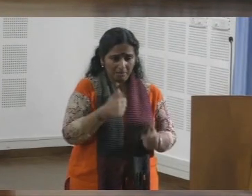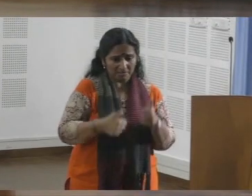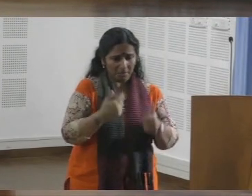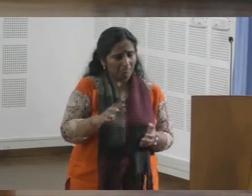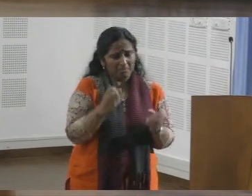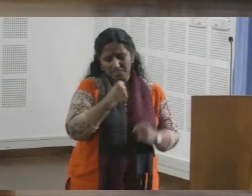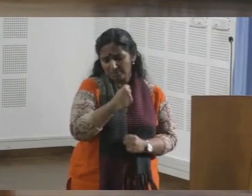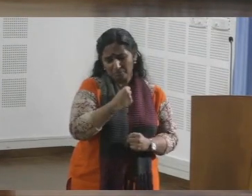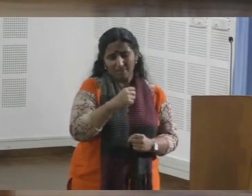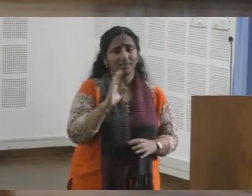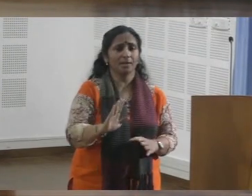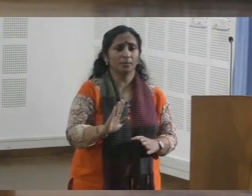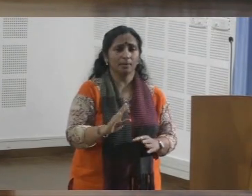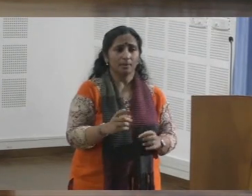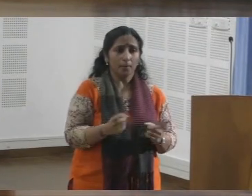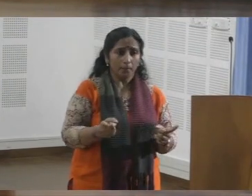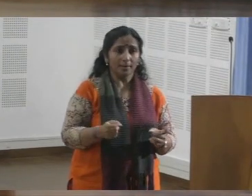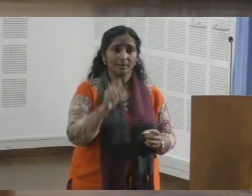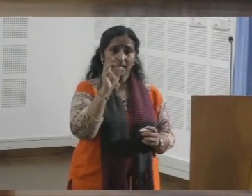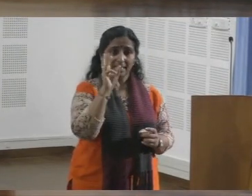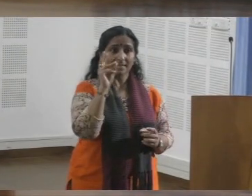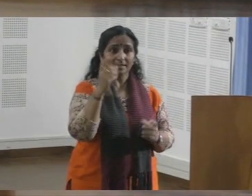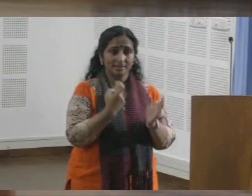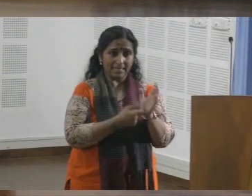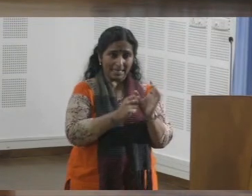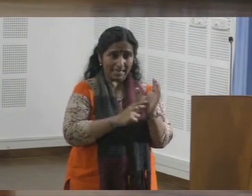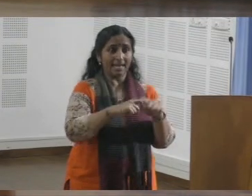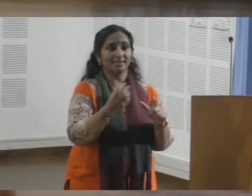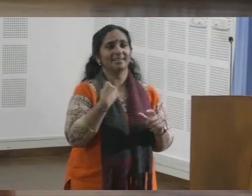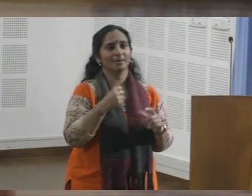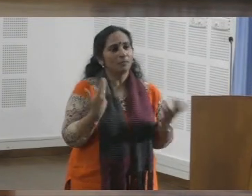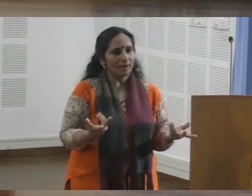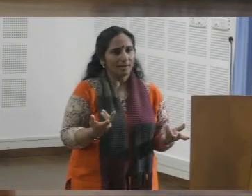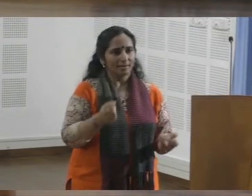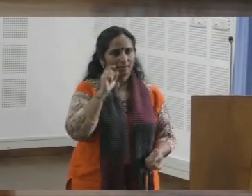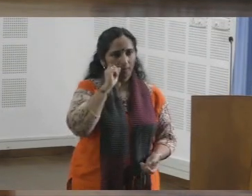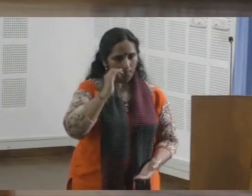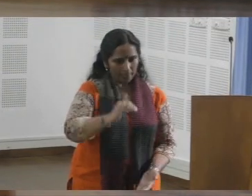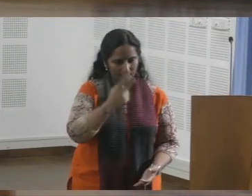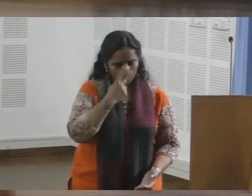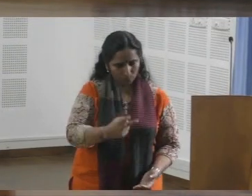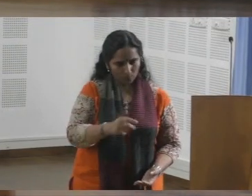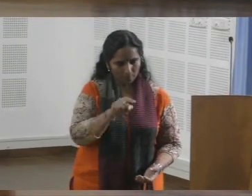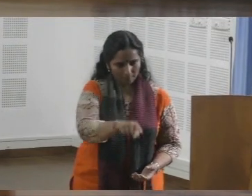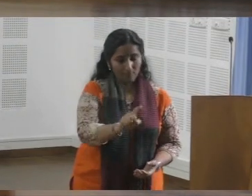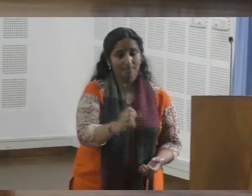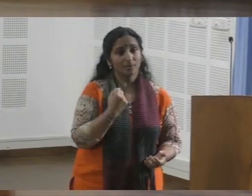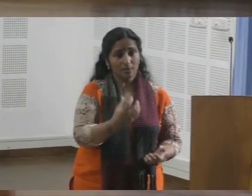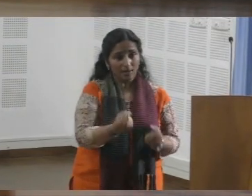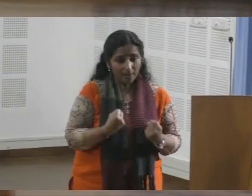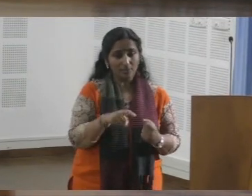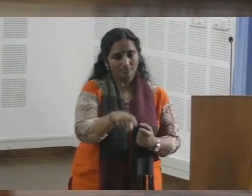ചെയ്യാനും ഒക്കെ ഭയങ്കര ബുദ്ധിമുട്ട്. പക്ഷെ ഞാൻ തേർഡ് റാങ്കിലൊക്കെ പാസ്സായത് എങ്ങനെയാ, അവനെ വേണ്ടി പഠിക്കണം എന്ന് കരുതിയിട്ടാണ് ഞാനും പഠിച്ചത്.